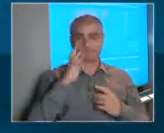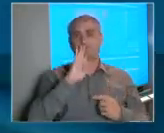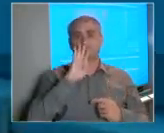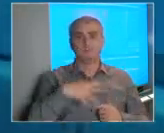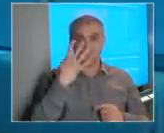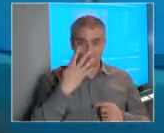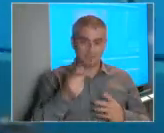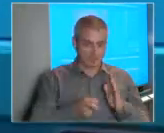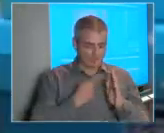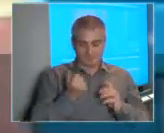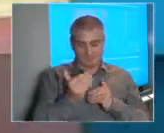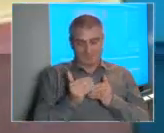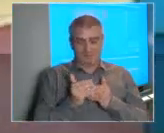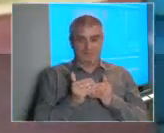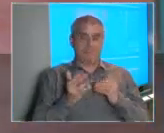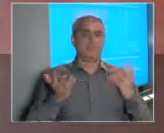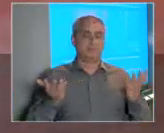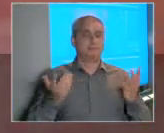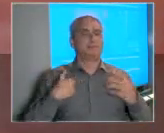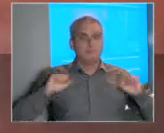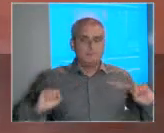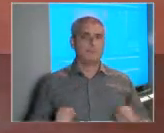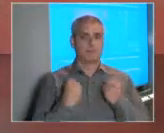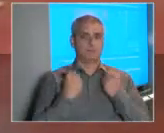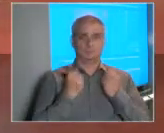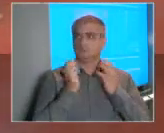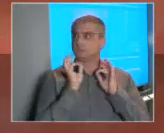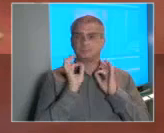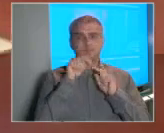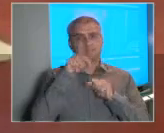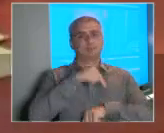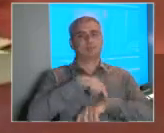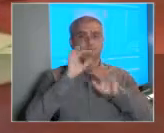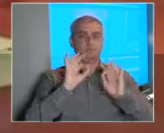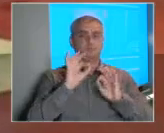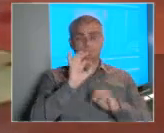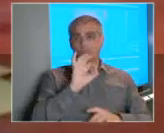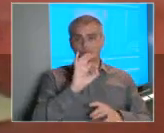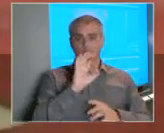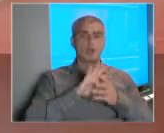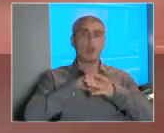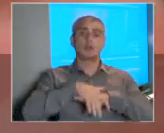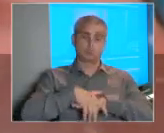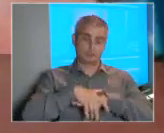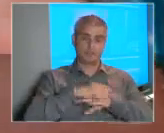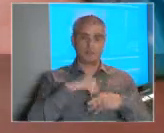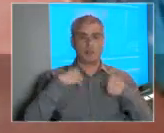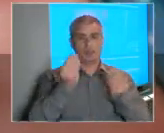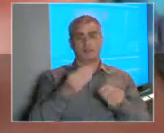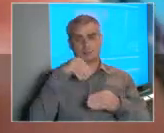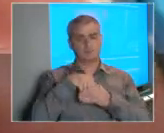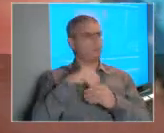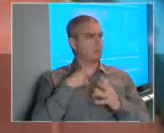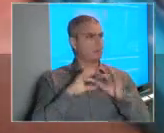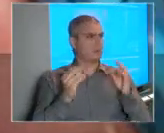4 שנים, הפעם קצת פחות, מתאמצים ועמלים, וזה הרגע בשבילו להשפיע ולתת את קולו. בוא